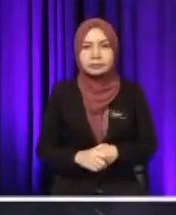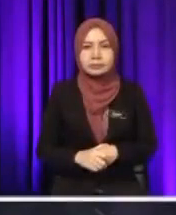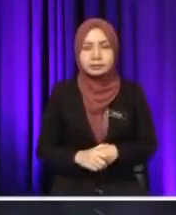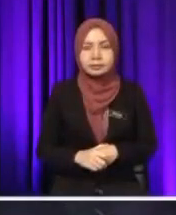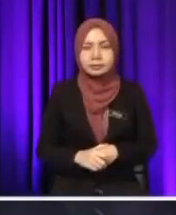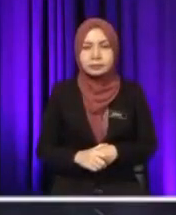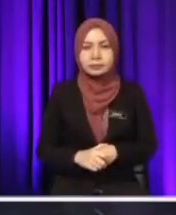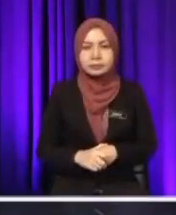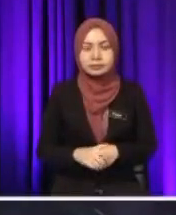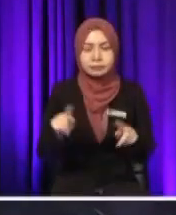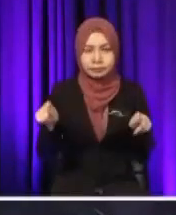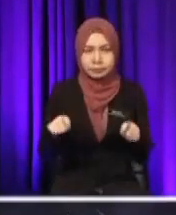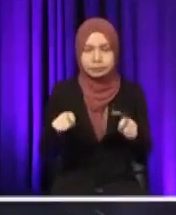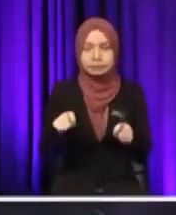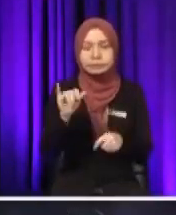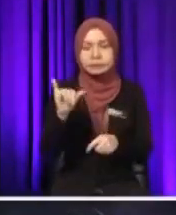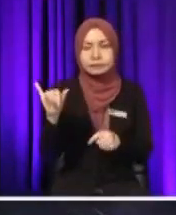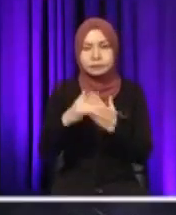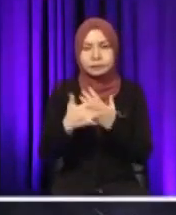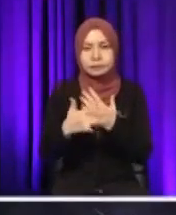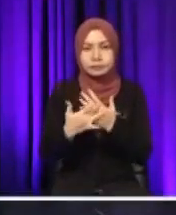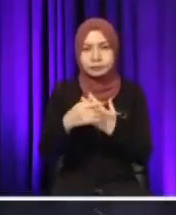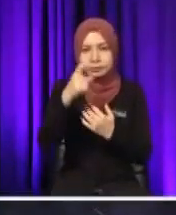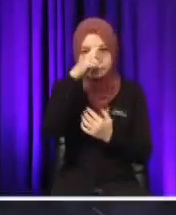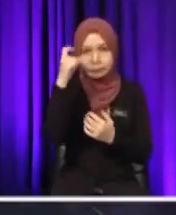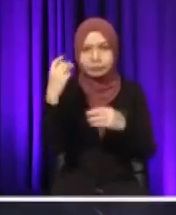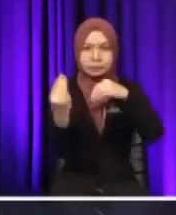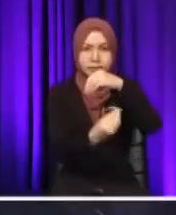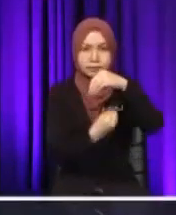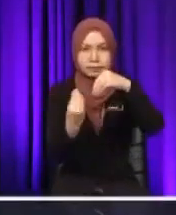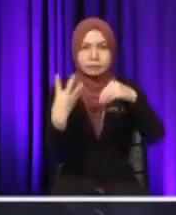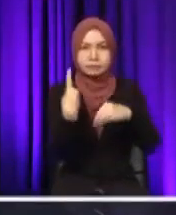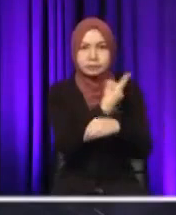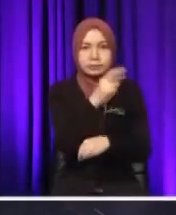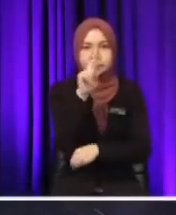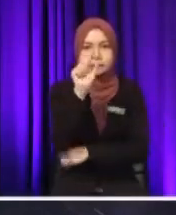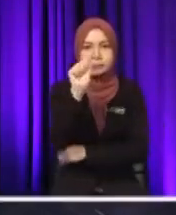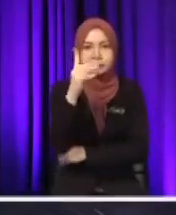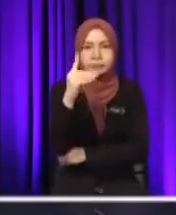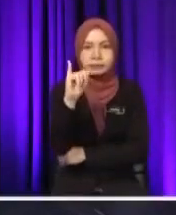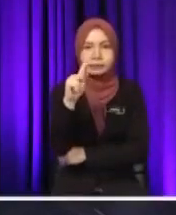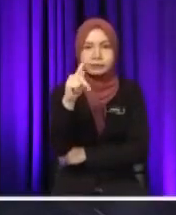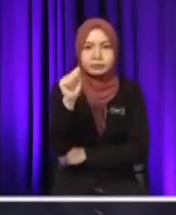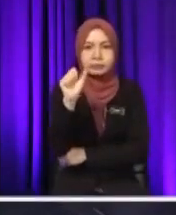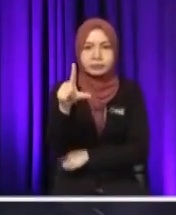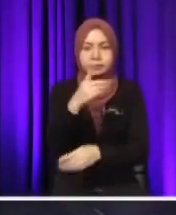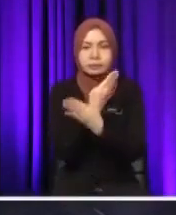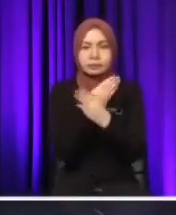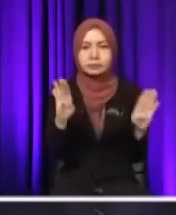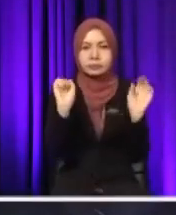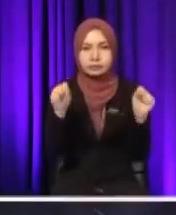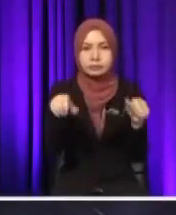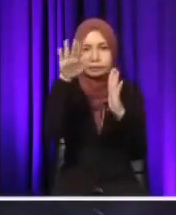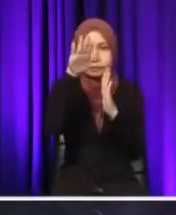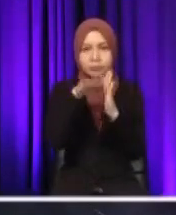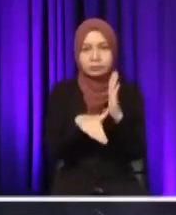tindakannya adalah mudah, iaitu disebabkan oleh persekitaran kita, radikal bebas dalam udara yang begitu banyak boleh